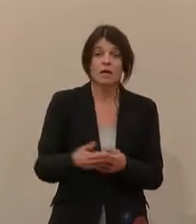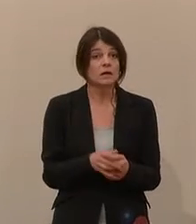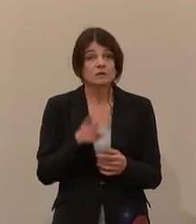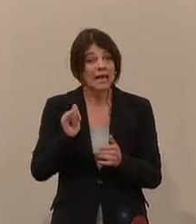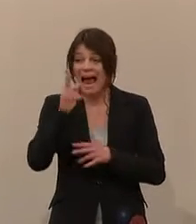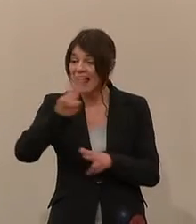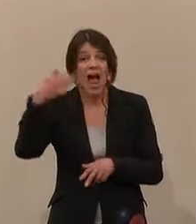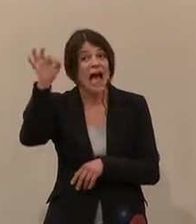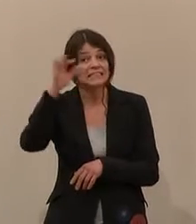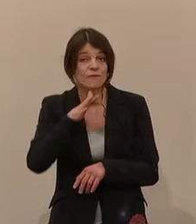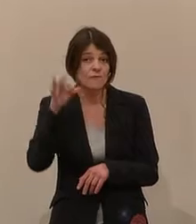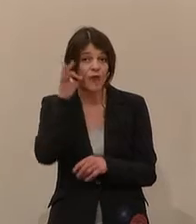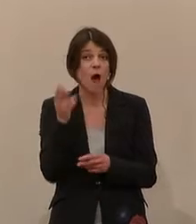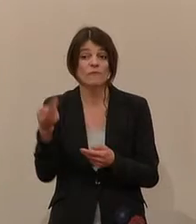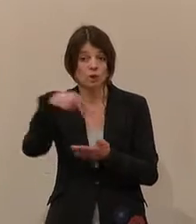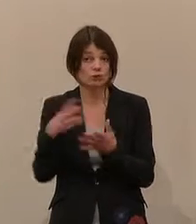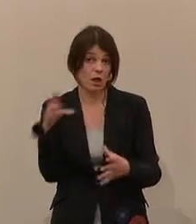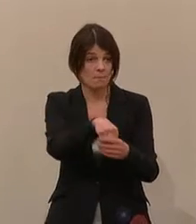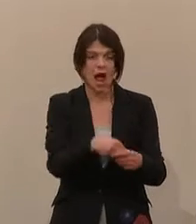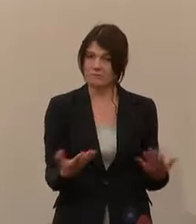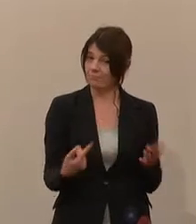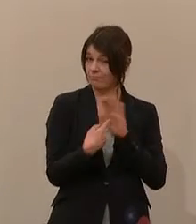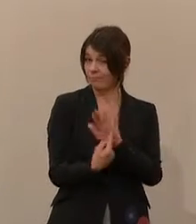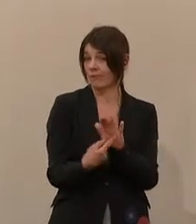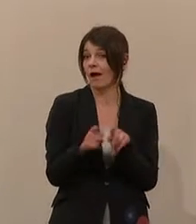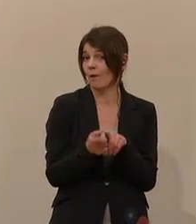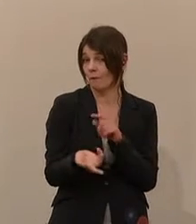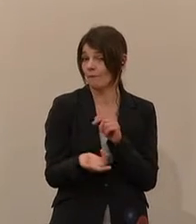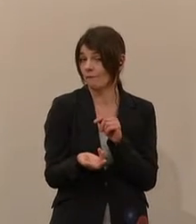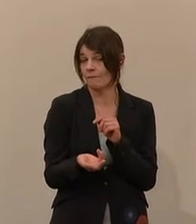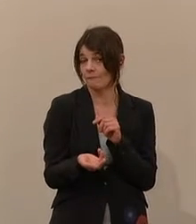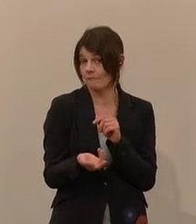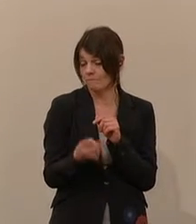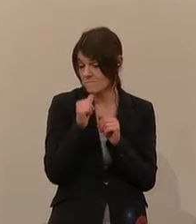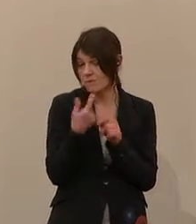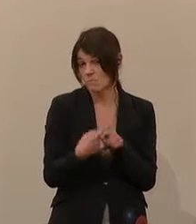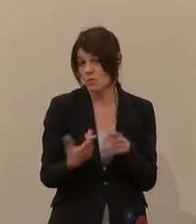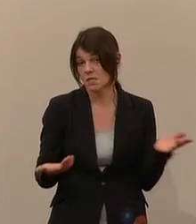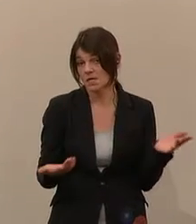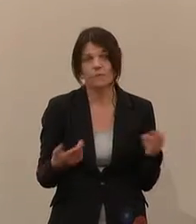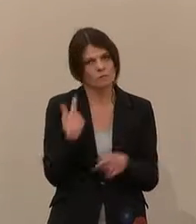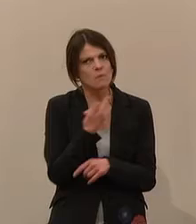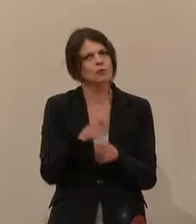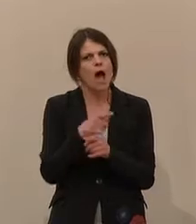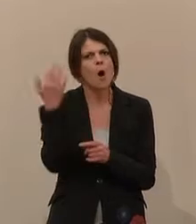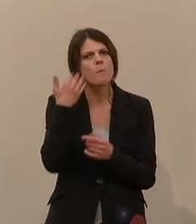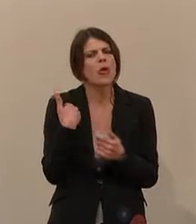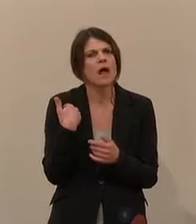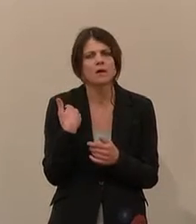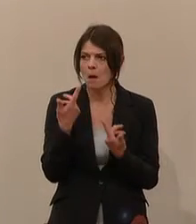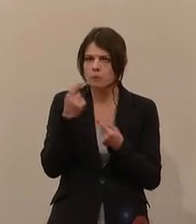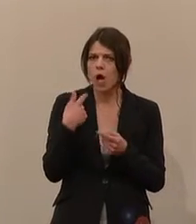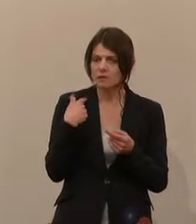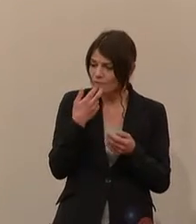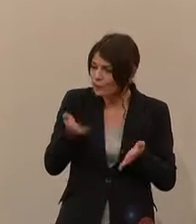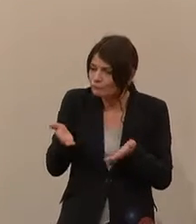einzige Frau im Vorstand. Und das ist natürlich ein Symbol, was nicht sehr positiv ist und was uns zu denken gibt, dass die Förderung dort nicht